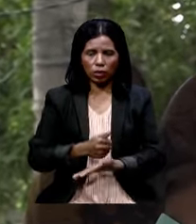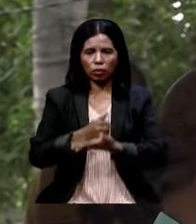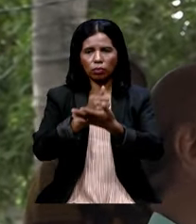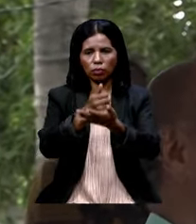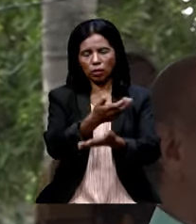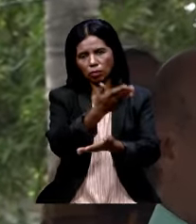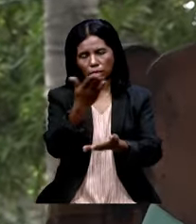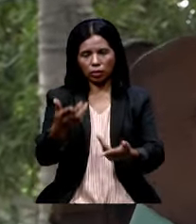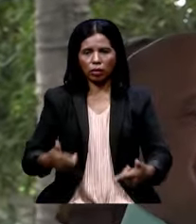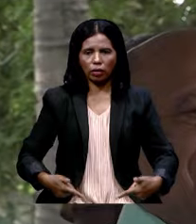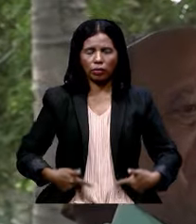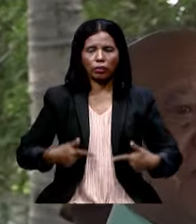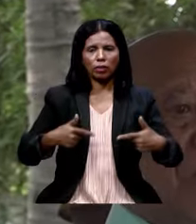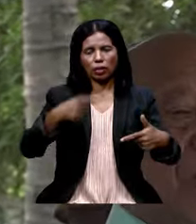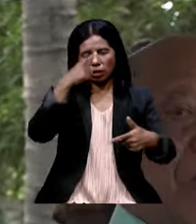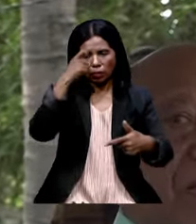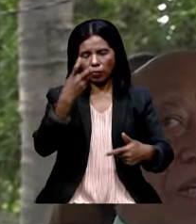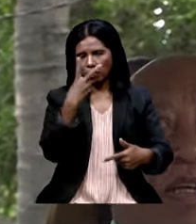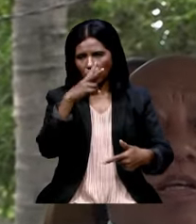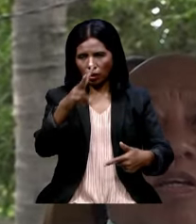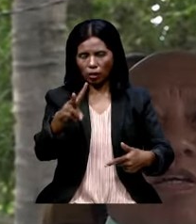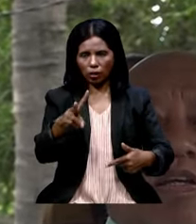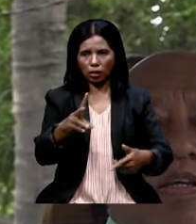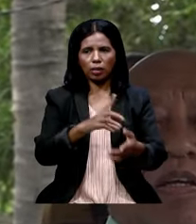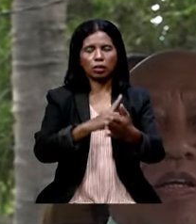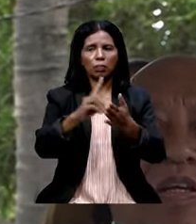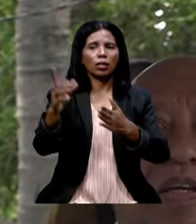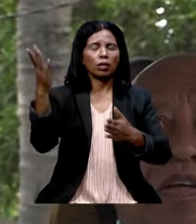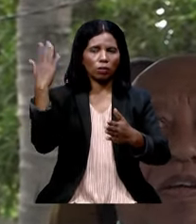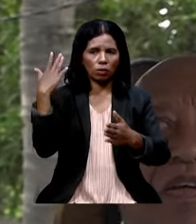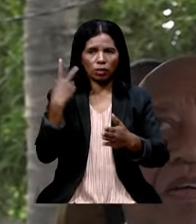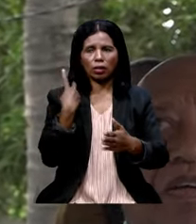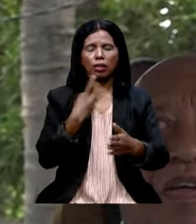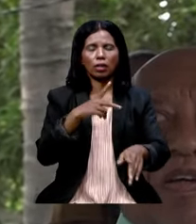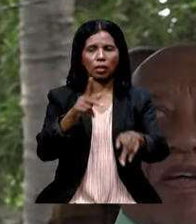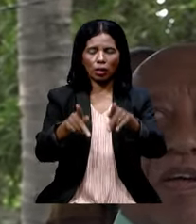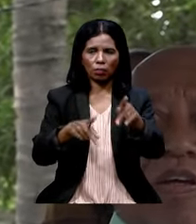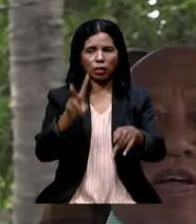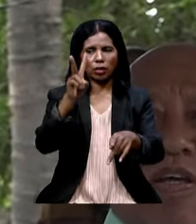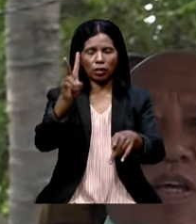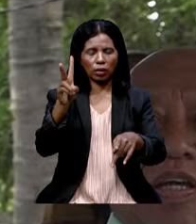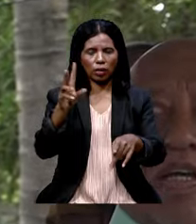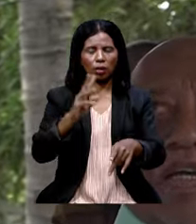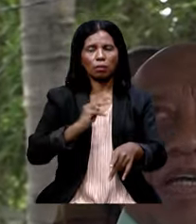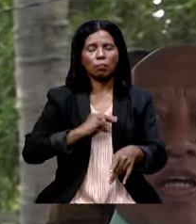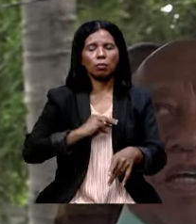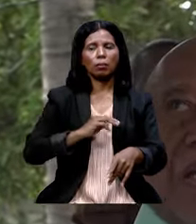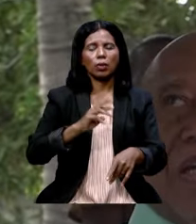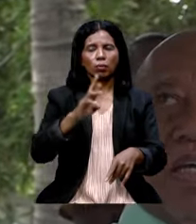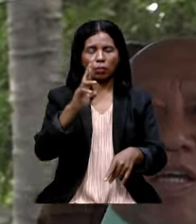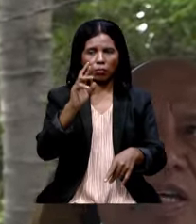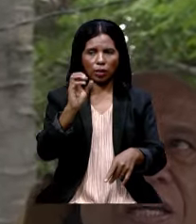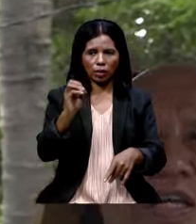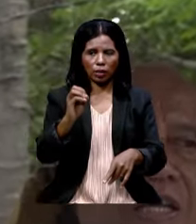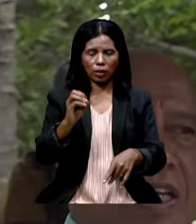sira ne vida tambah kita bawa sira hari akompanyo semana hira liu bana kita ni pescadores ruai yang mau bara